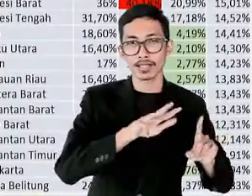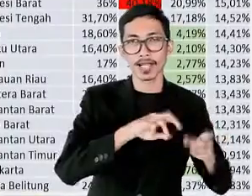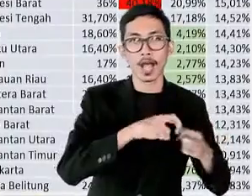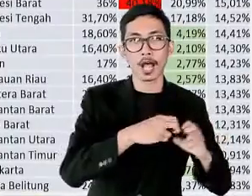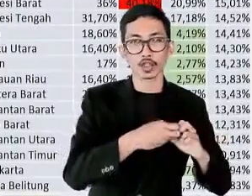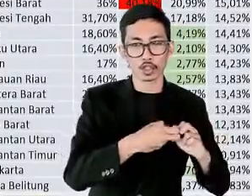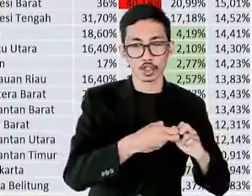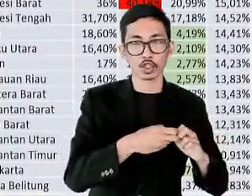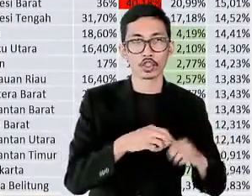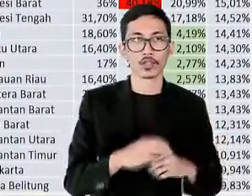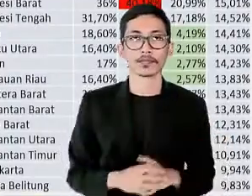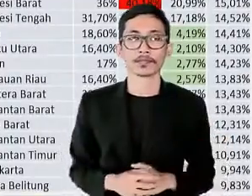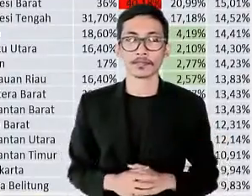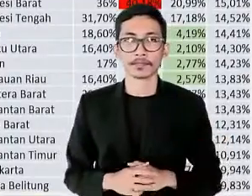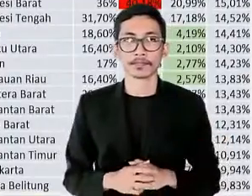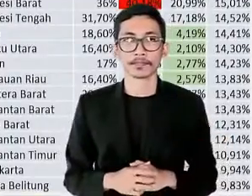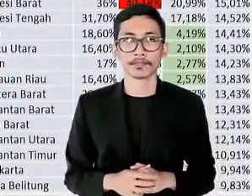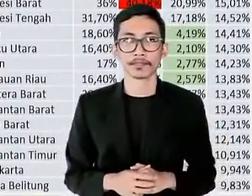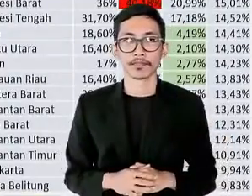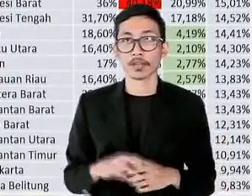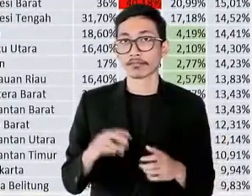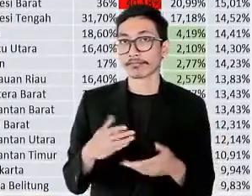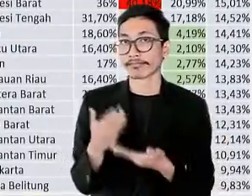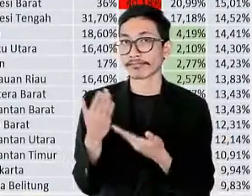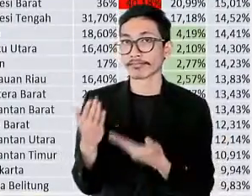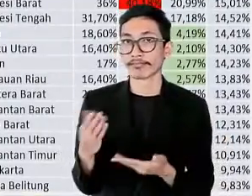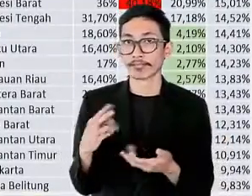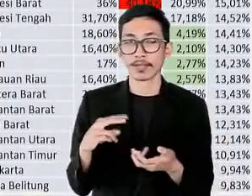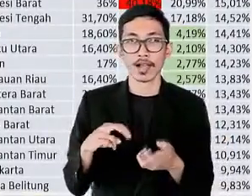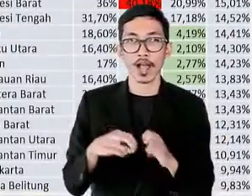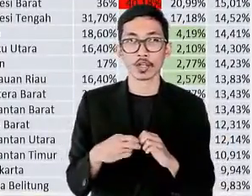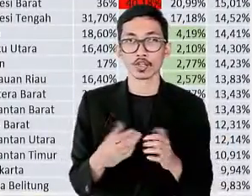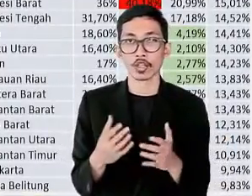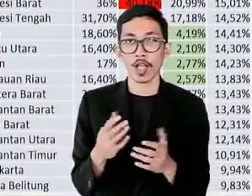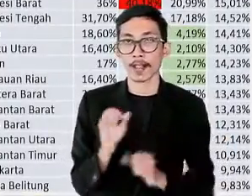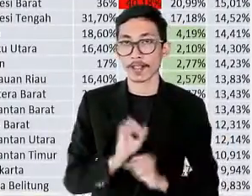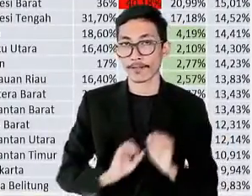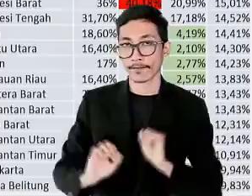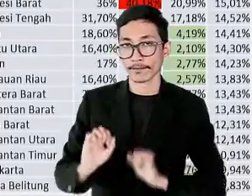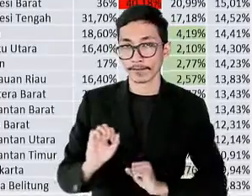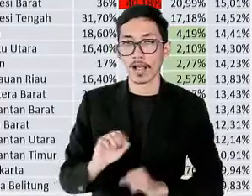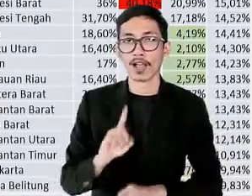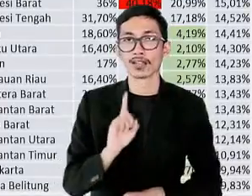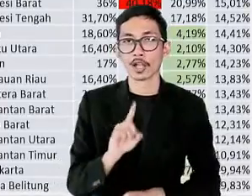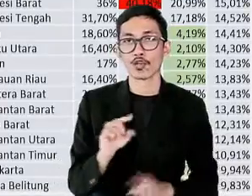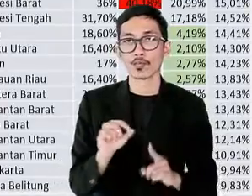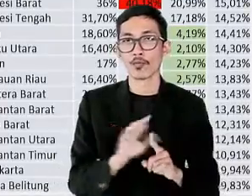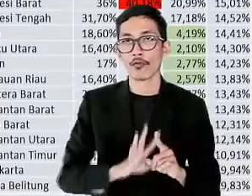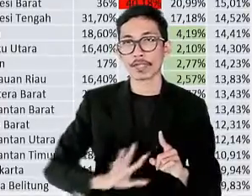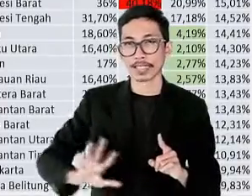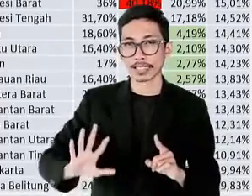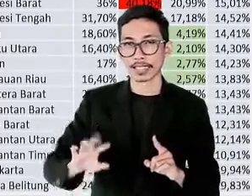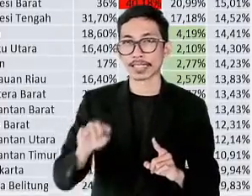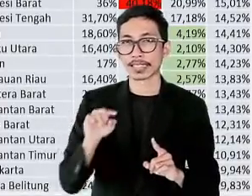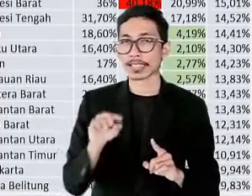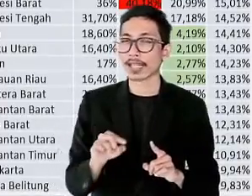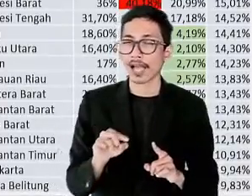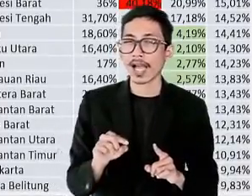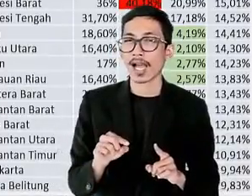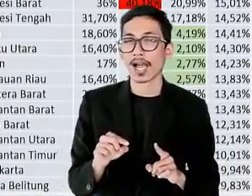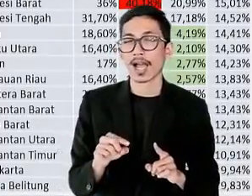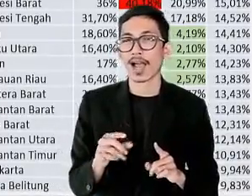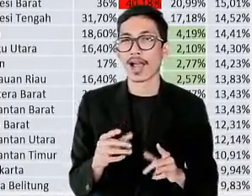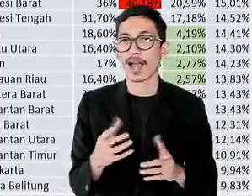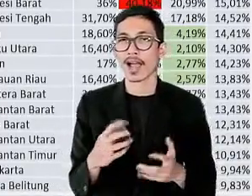selanjutnya Jika dilihat pada kasus Hai maka hanya terdapat satu provinsi yang mengalami kenaikan